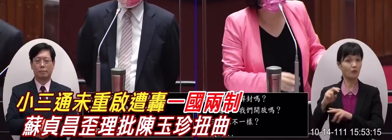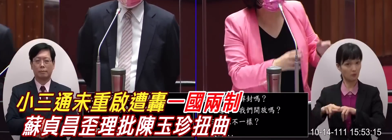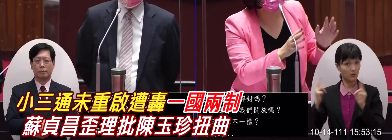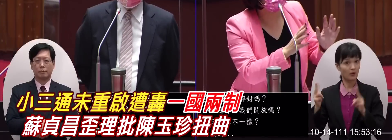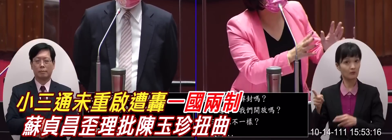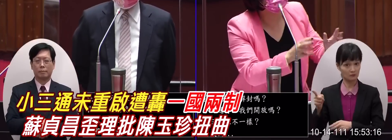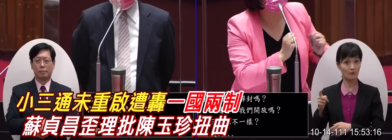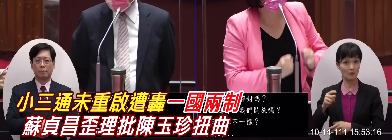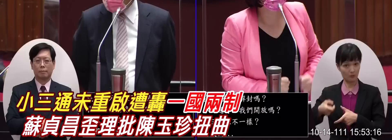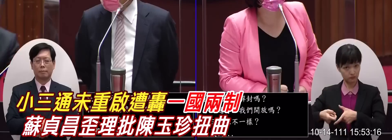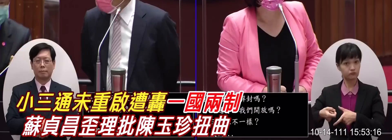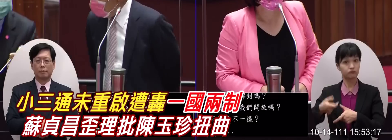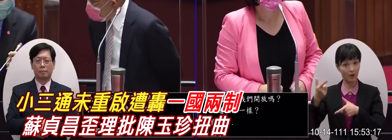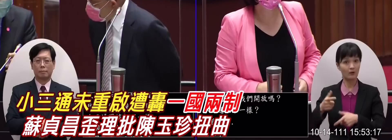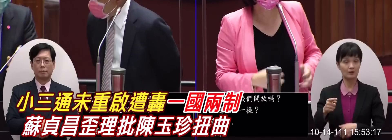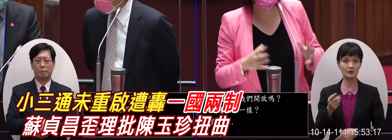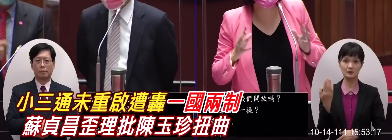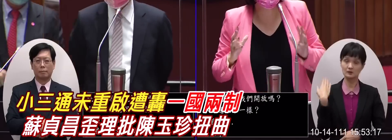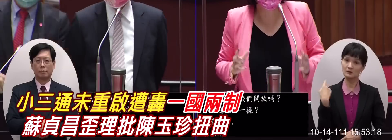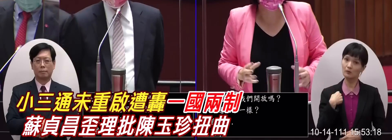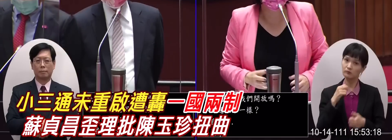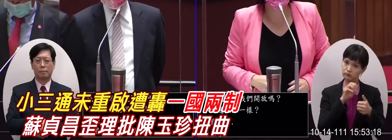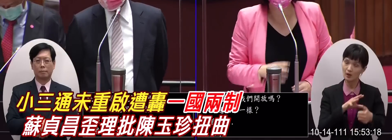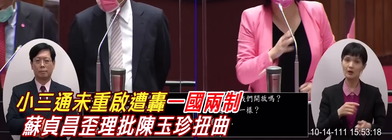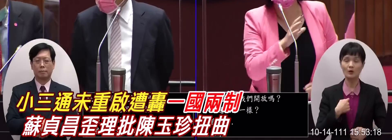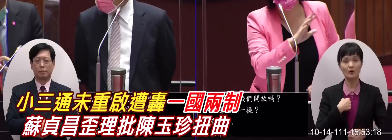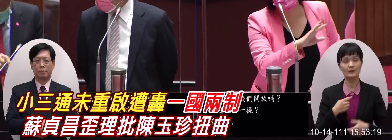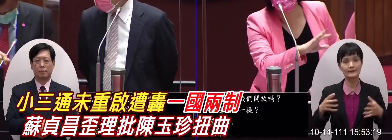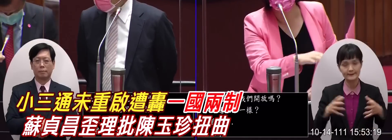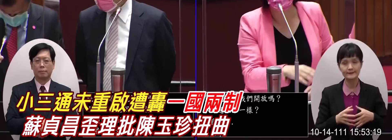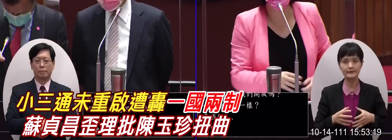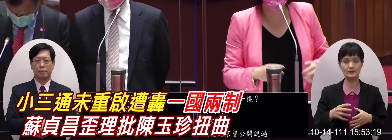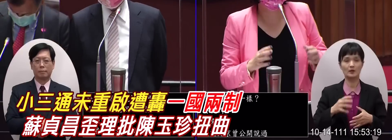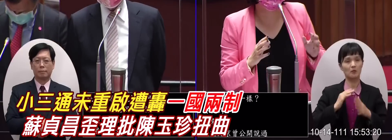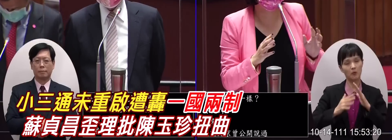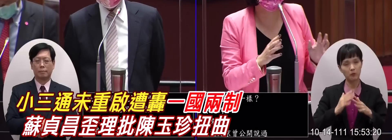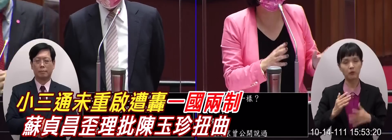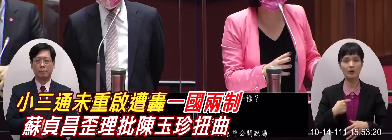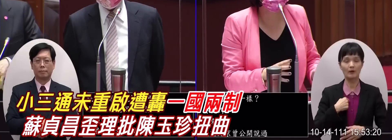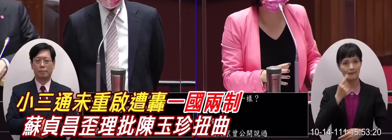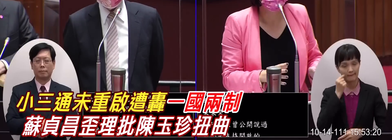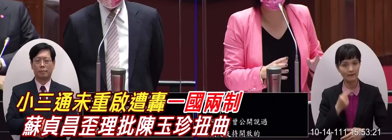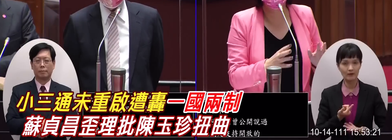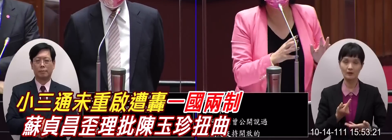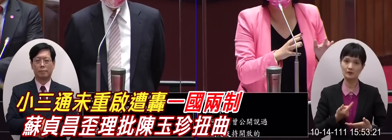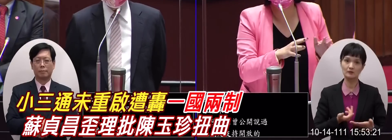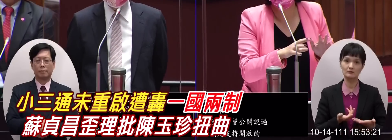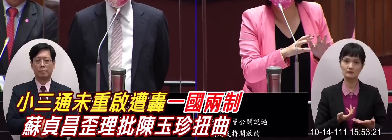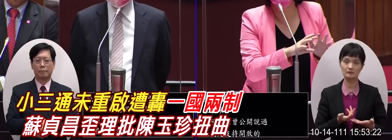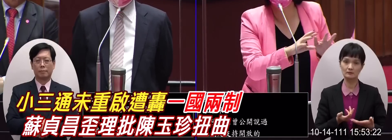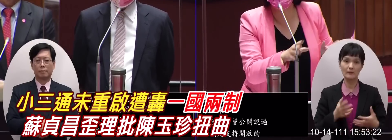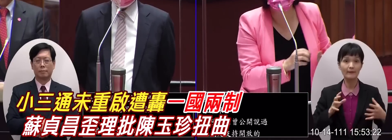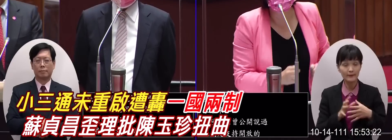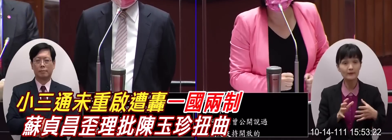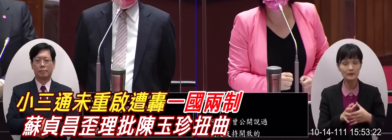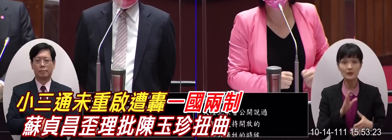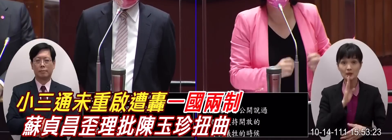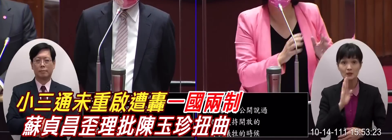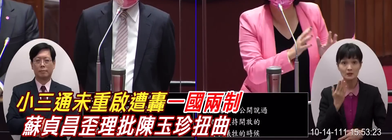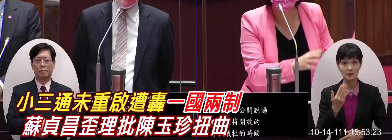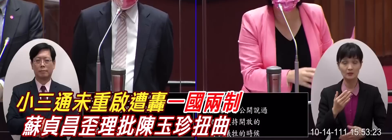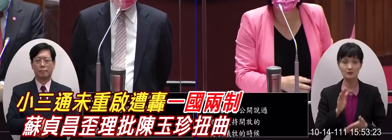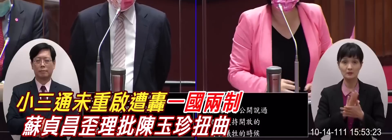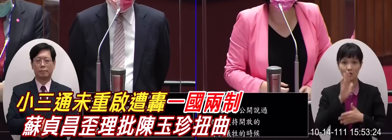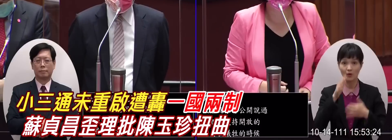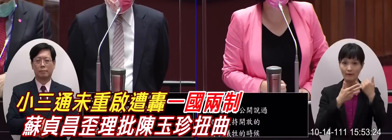来？你要我牺牲的时候，我说我跟你是一国，你说啊，我不划入领海，因为特别的关系，你们就我们用别的名字给你，你就